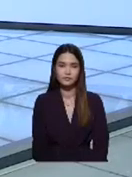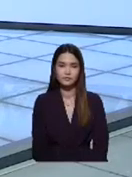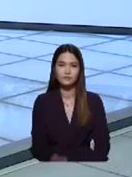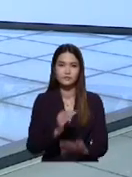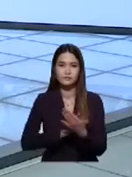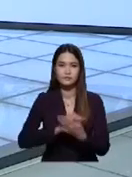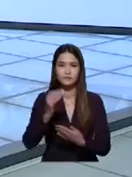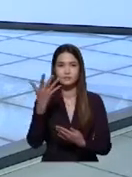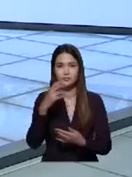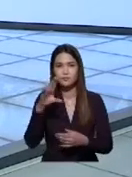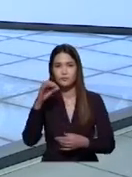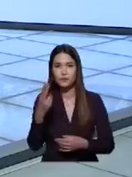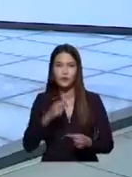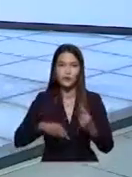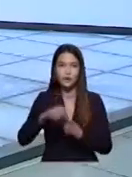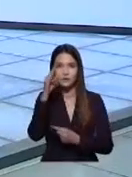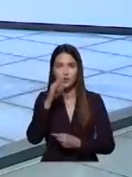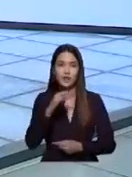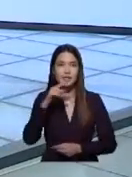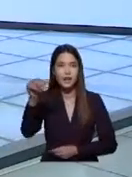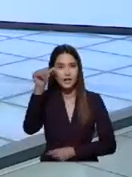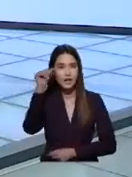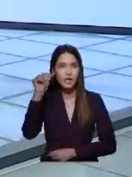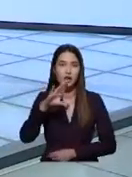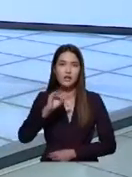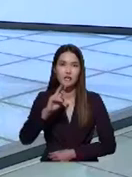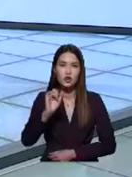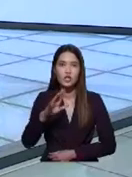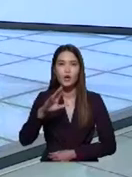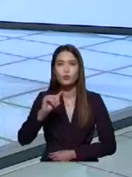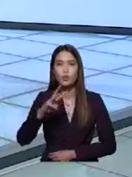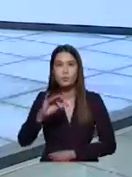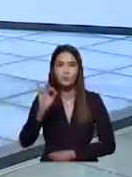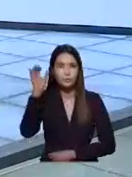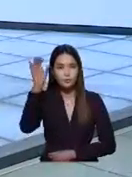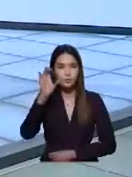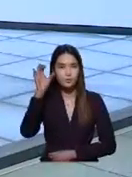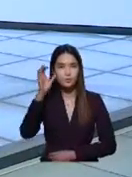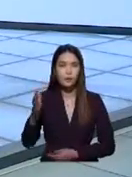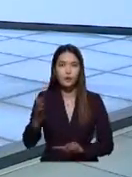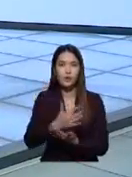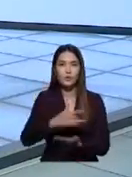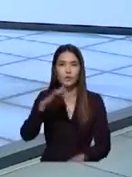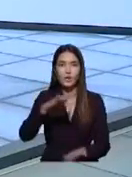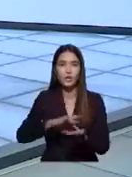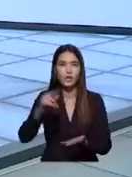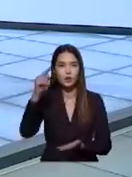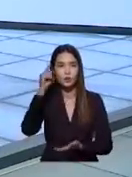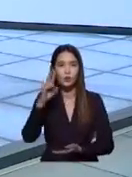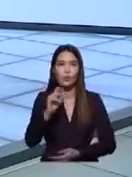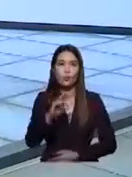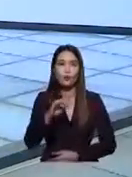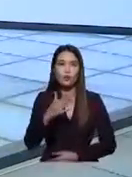Свыше 500 социальных предпринимателей из Казахстана, Кыргызстана, Таджикистана, Туркменистана и Узбекистана собрались на Центральноазиатском курултае